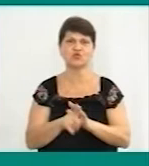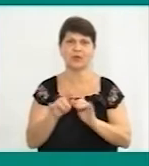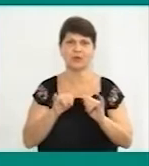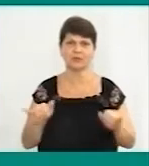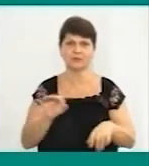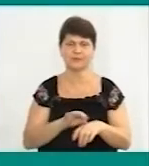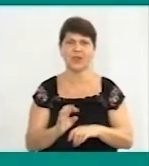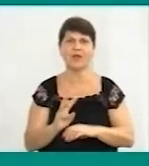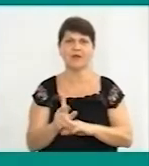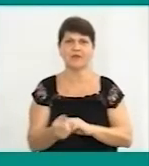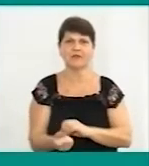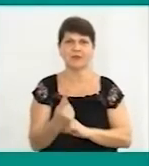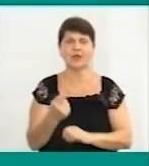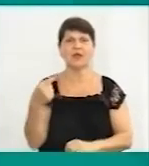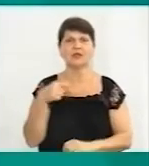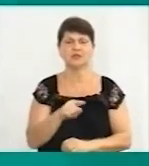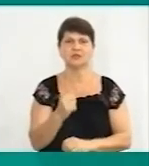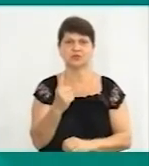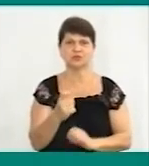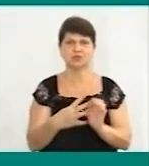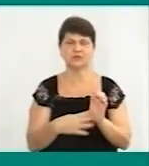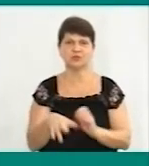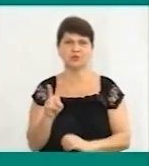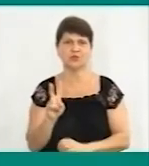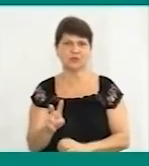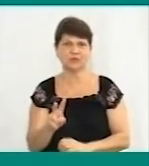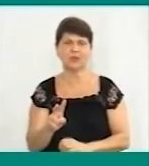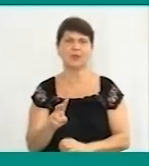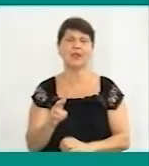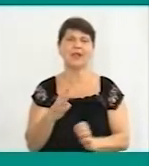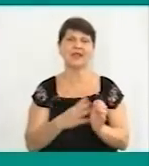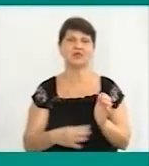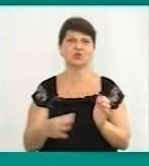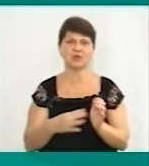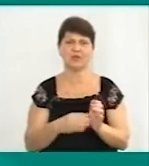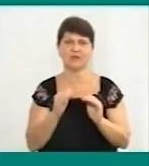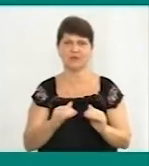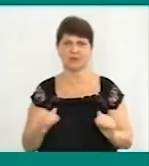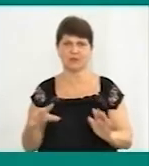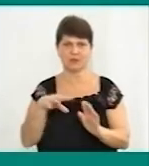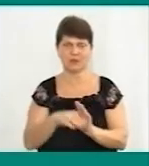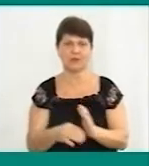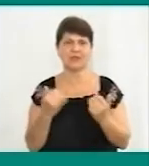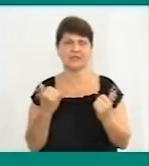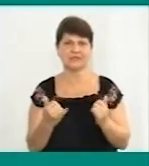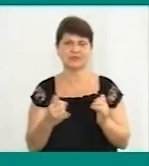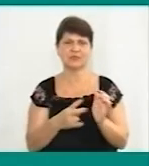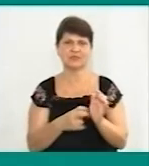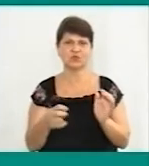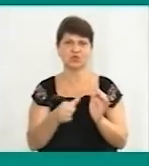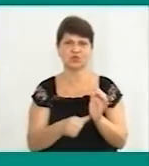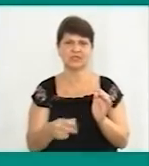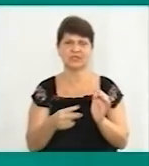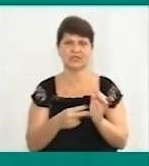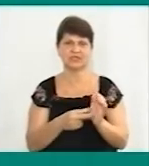коронавірус виявлено у 1192 випадках, у тому числі у 99 дітей. На тепер 767 людей